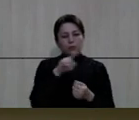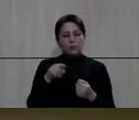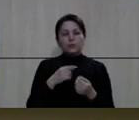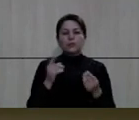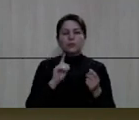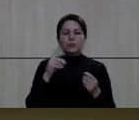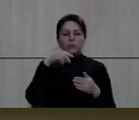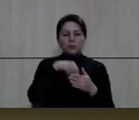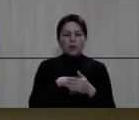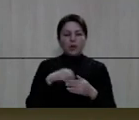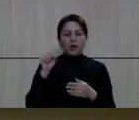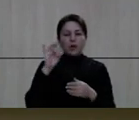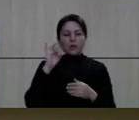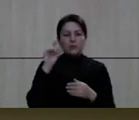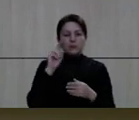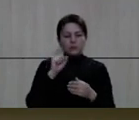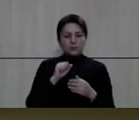kiradi: ariza,